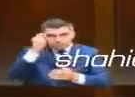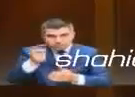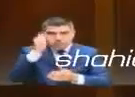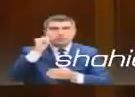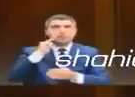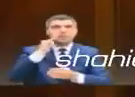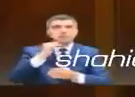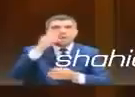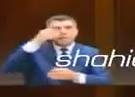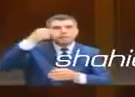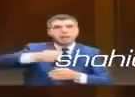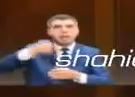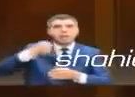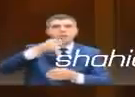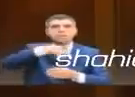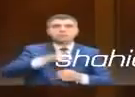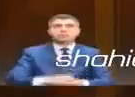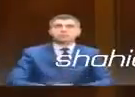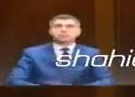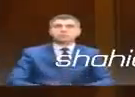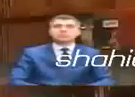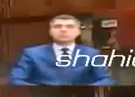الله وايده والسلام عليكم ورحمه الله تعالى